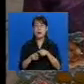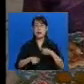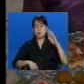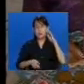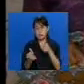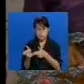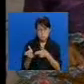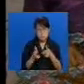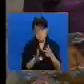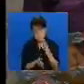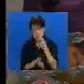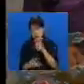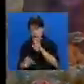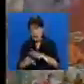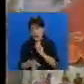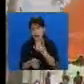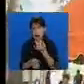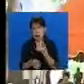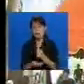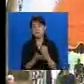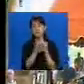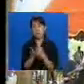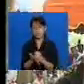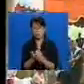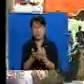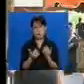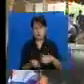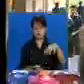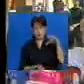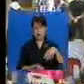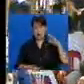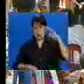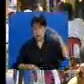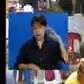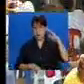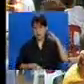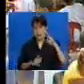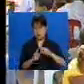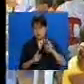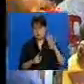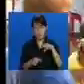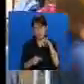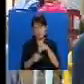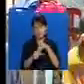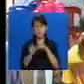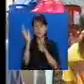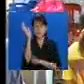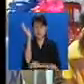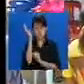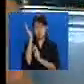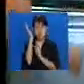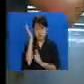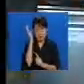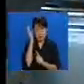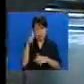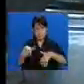จึงสอบถามและให้ความช่วยเหลือขณะนี้กองร้อยทหารพรานที่4212อำเภอนาทวีได้รับความมั่นใจจ